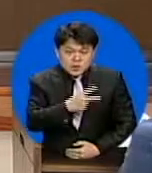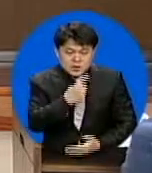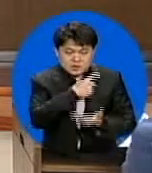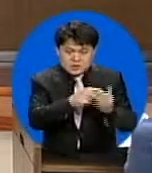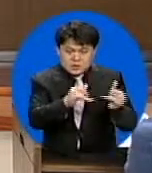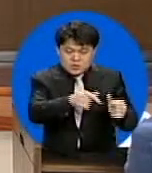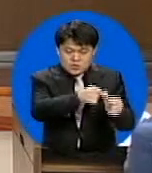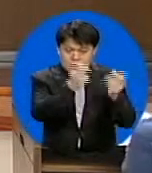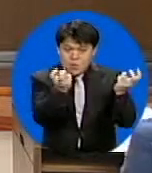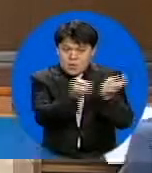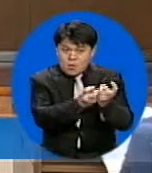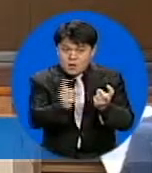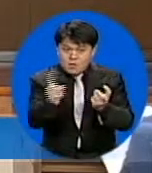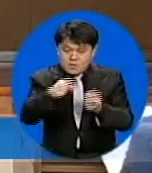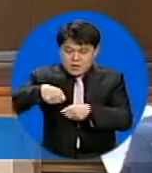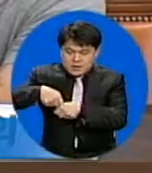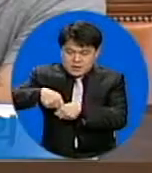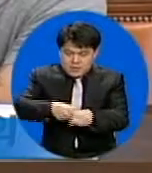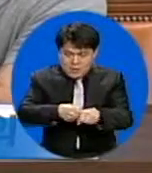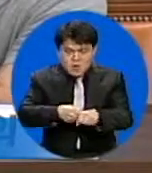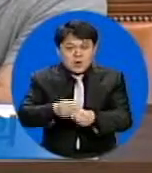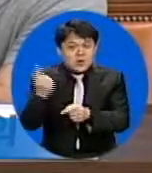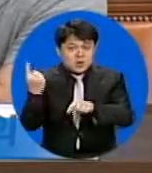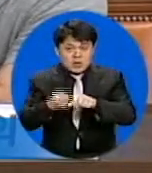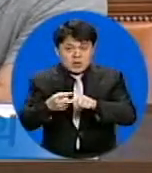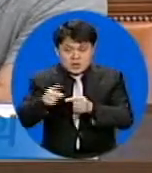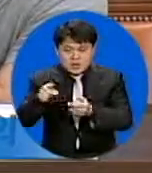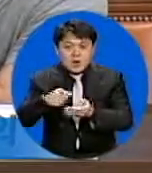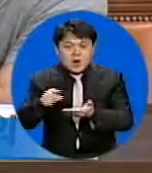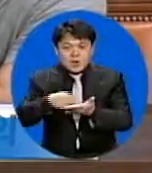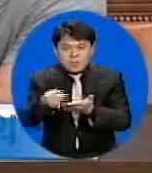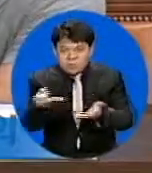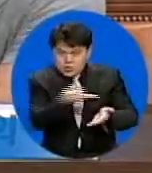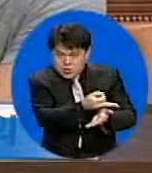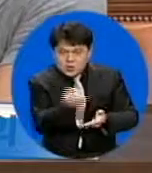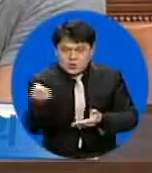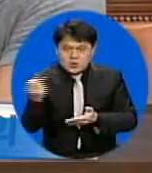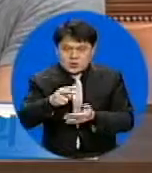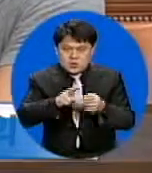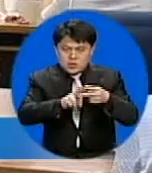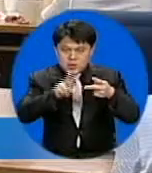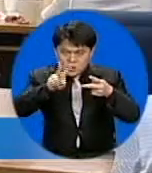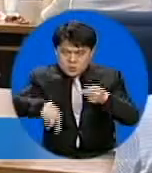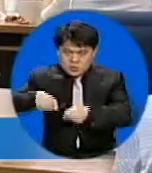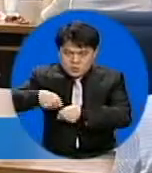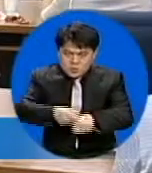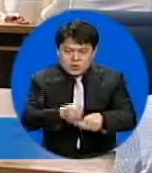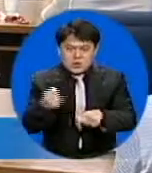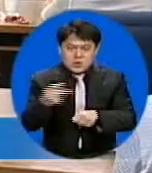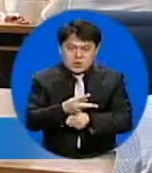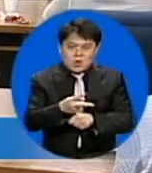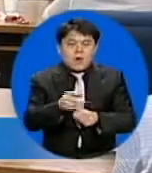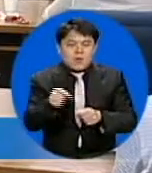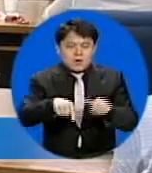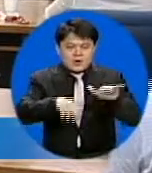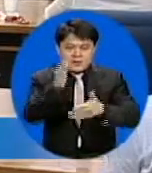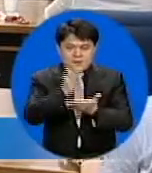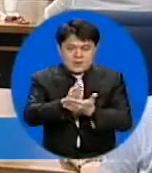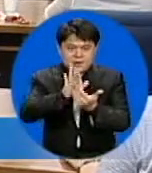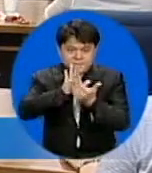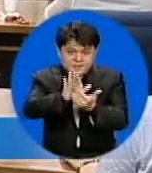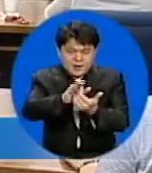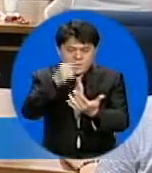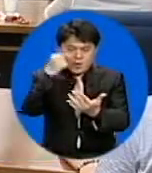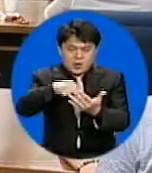피해자 구제 수단으로 징벌적 손해배상 제도나 형사처벌 등 사법적 구제 수단과 예방교육 등 비사법적 구제